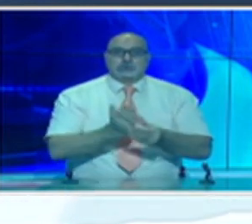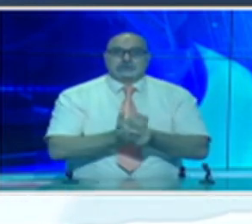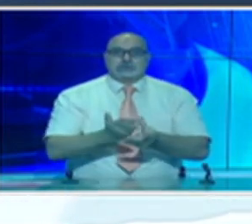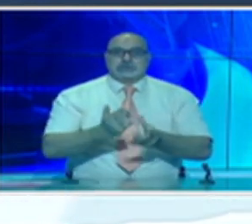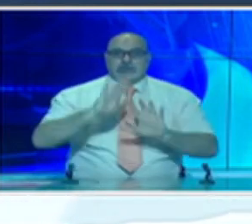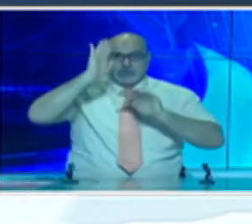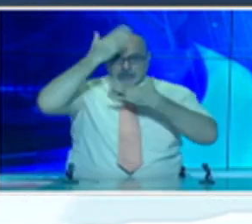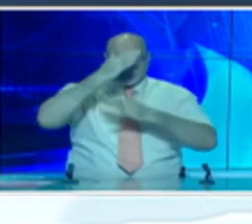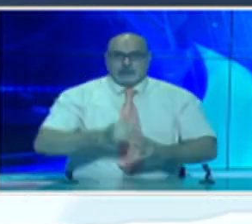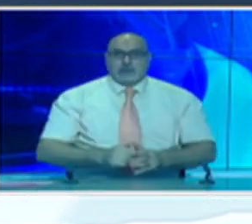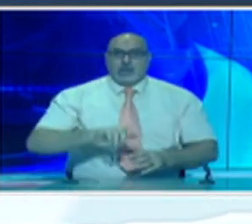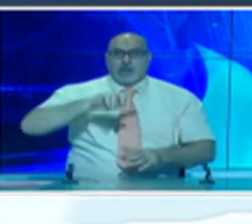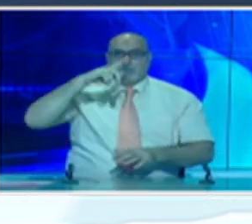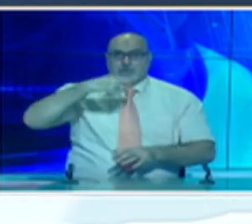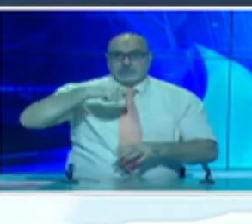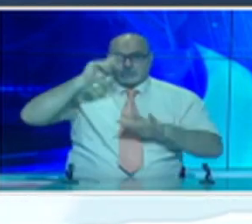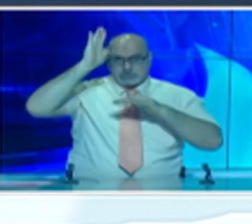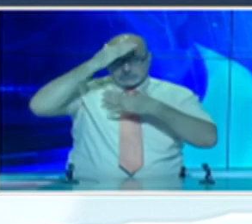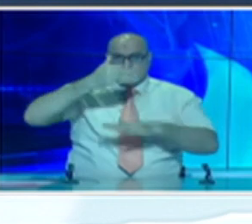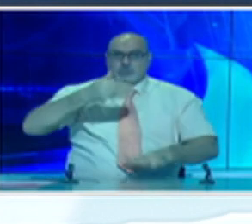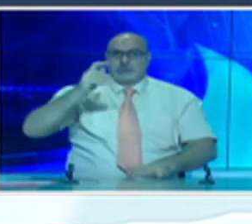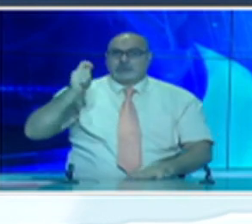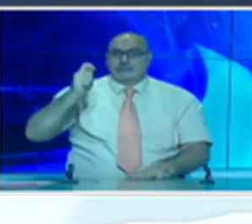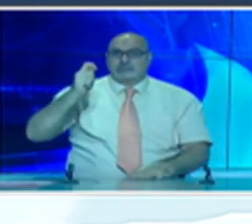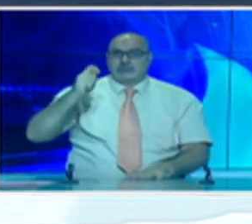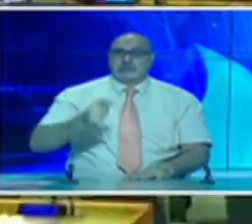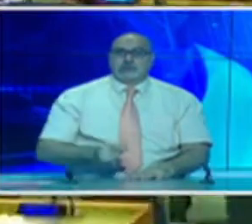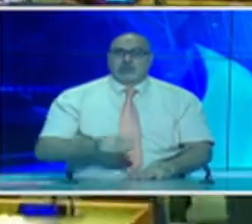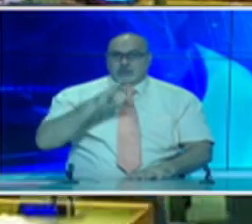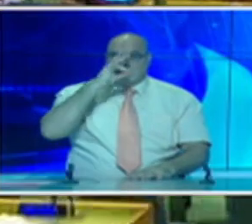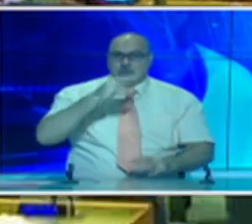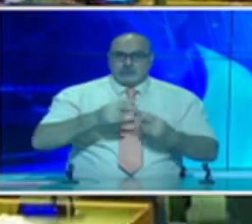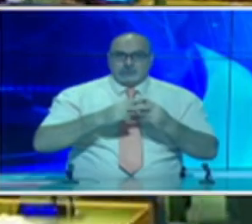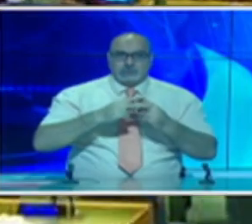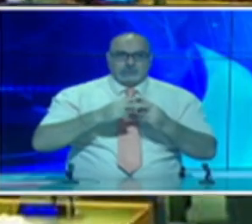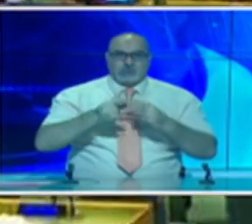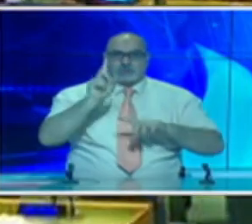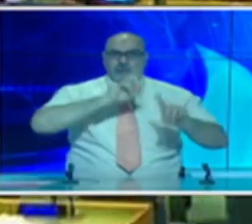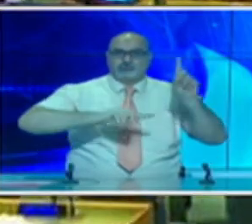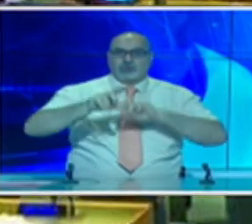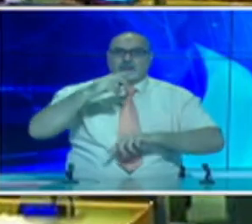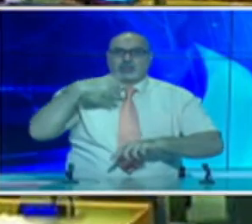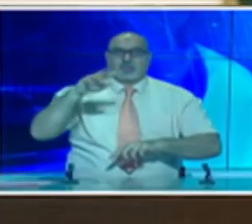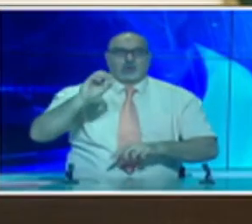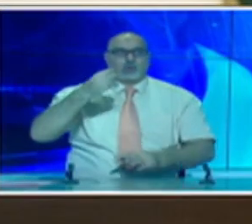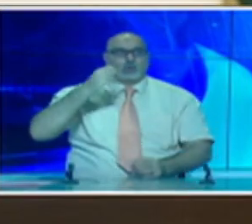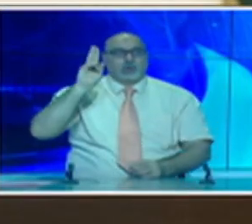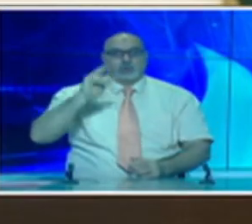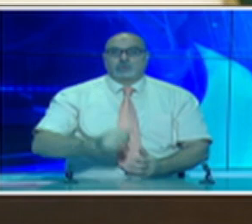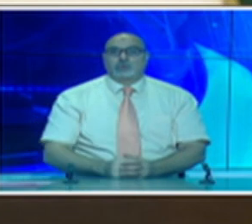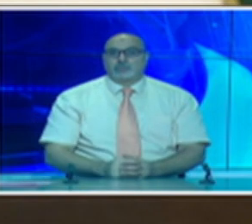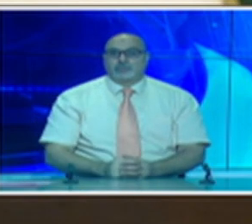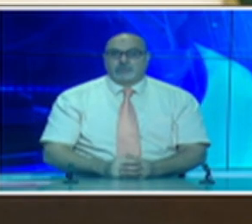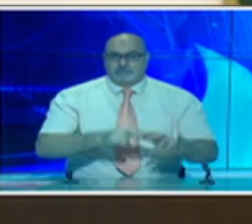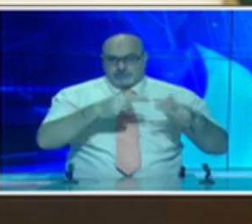الشرق الأوسط، دعا رئيس السلطة الفلسطينية محمود عباس في كلمة له أمام الجمعية العامة للأمم المتحدة